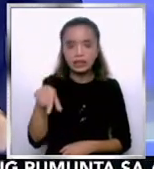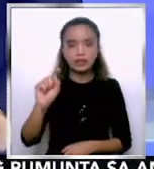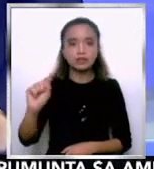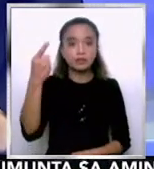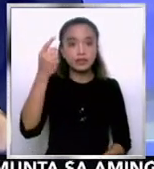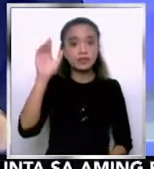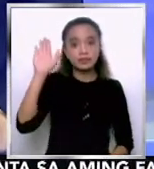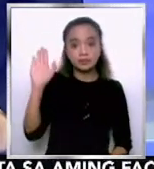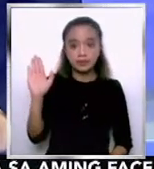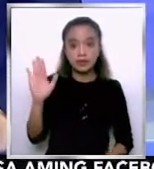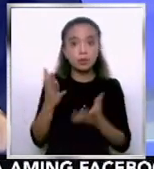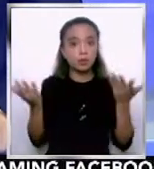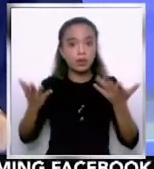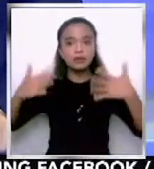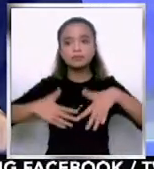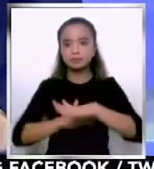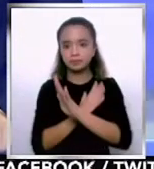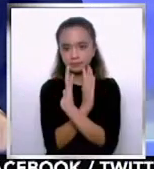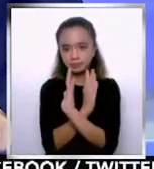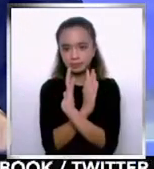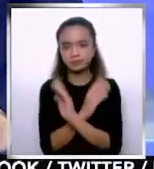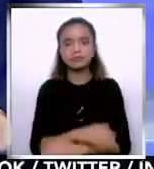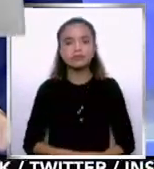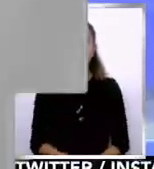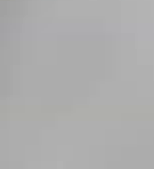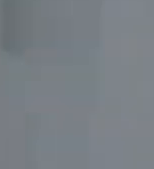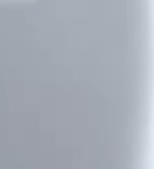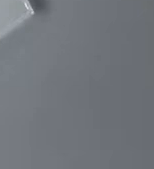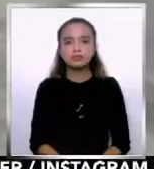sa lungsod ng Davao. Nakatutok si Jonathan Anda.